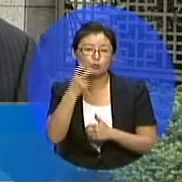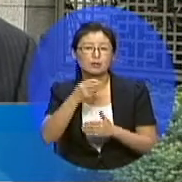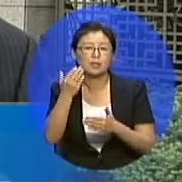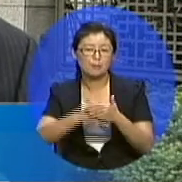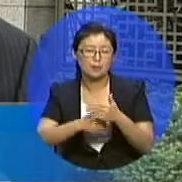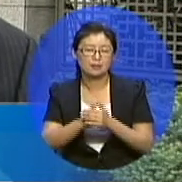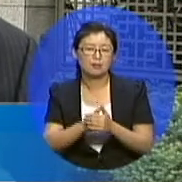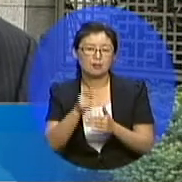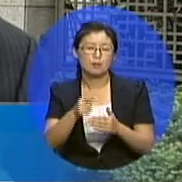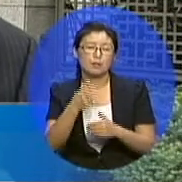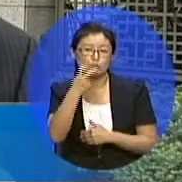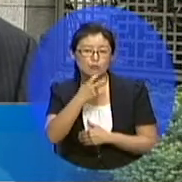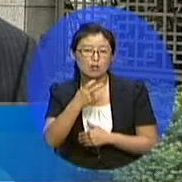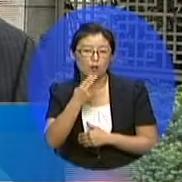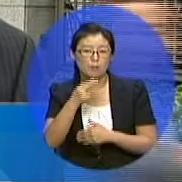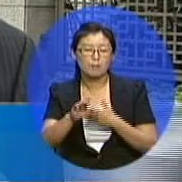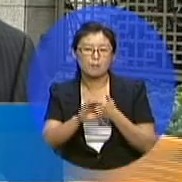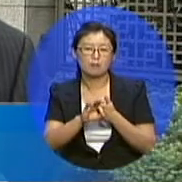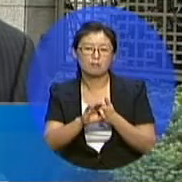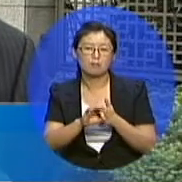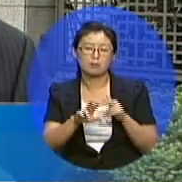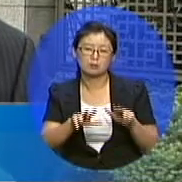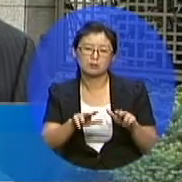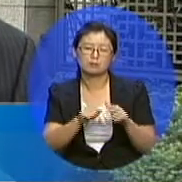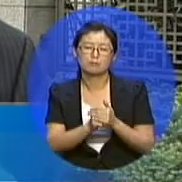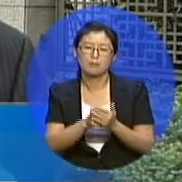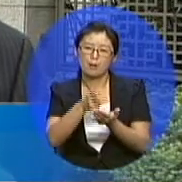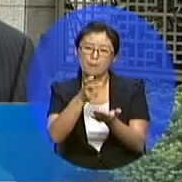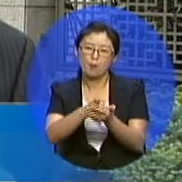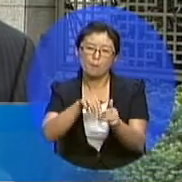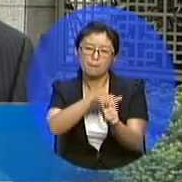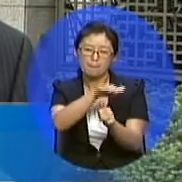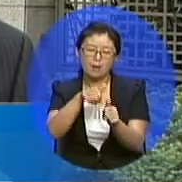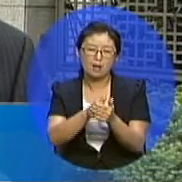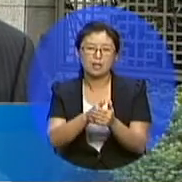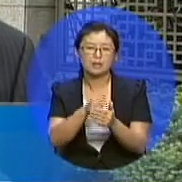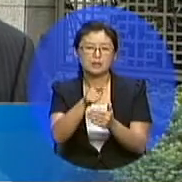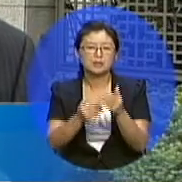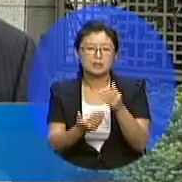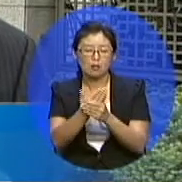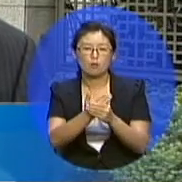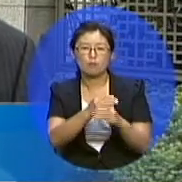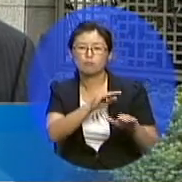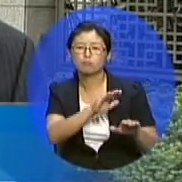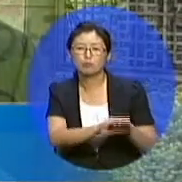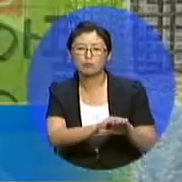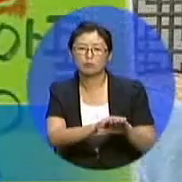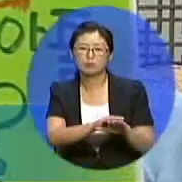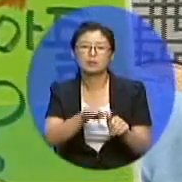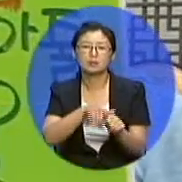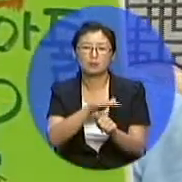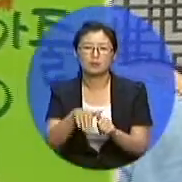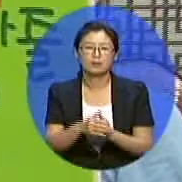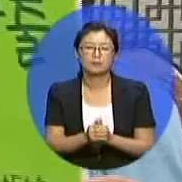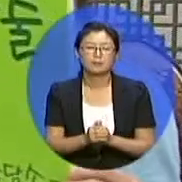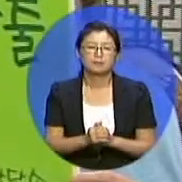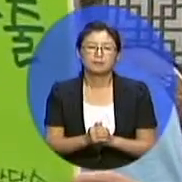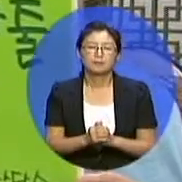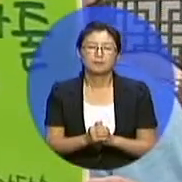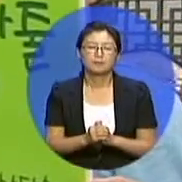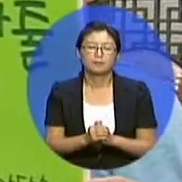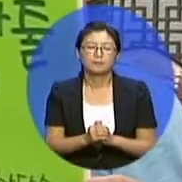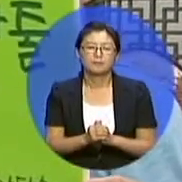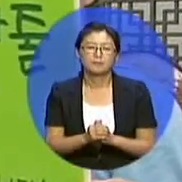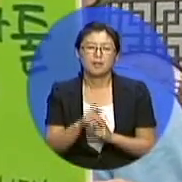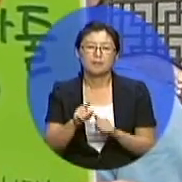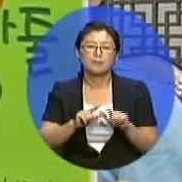거기서 만약 수사가 진행되지 않으면 현재 제도상 더 이상은 이 사건은 그냥 묻혀지는 그런 상황입니다.